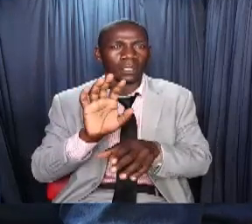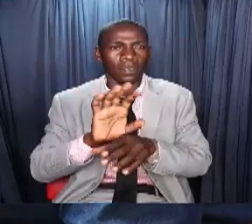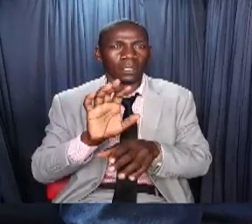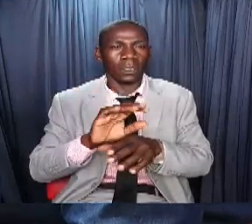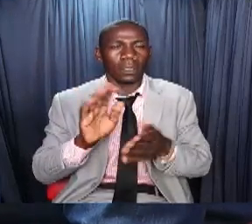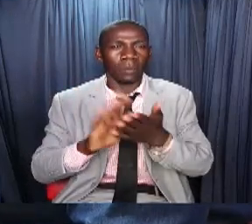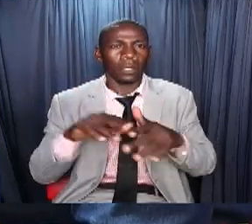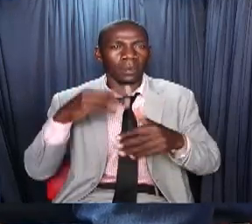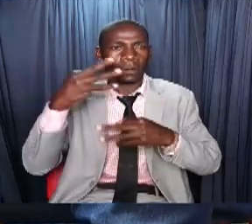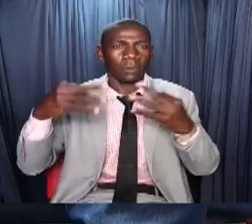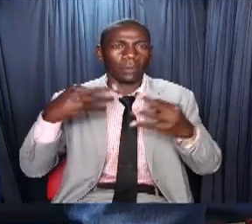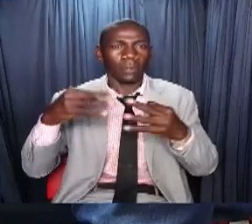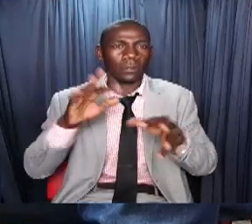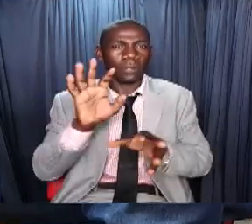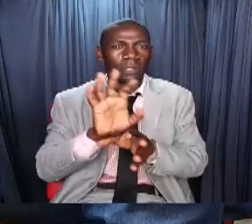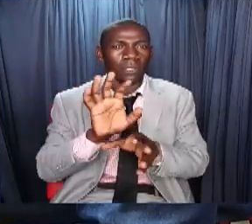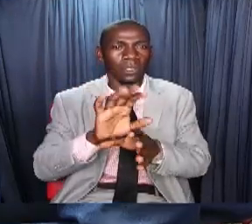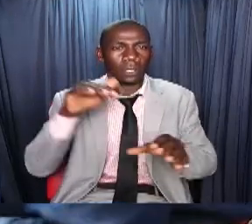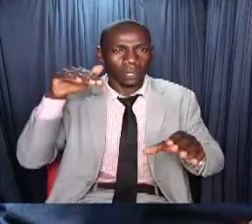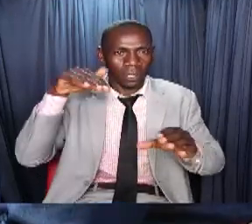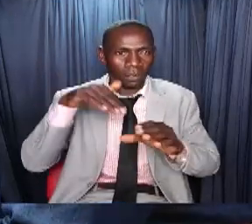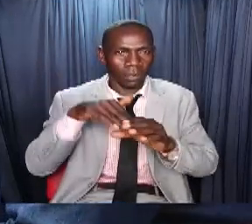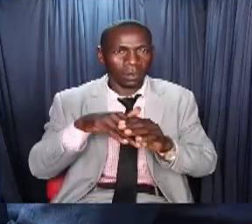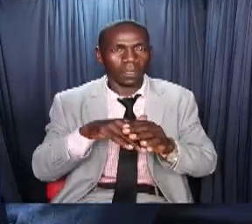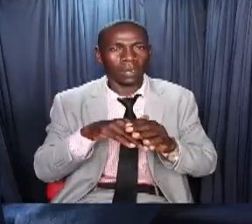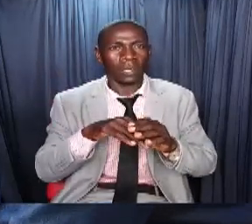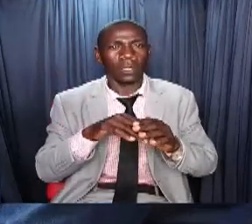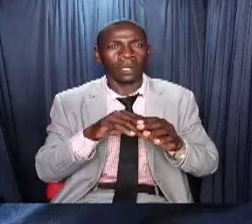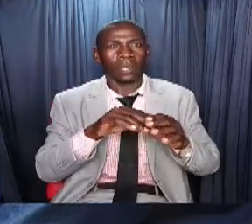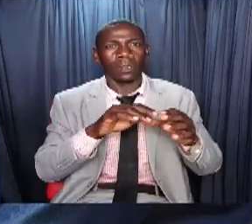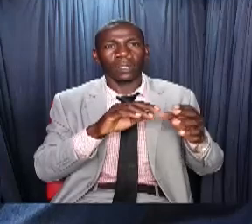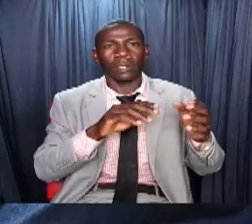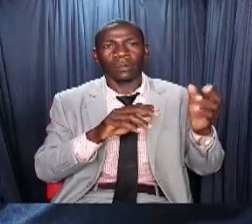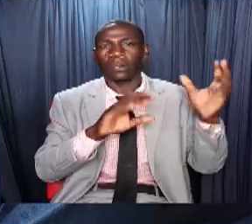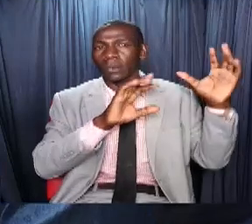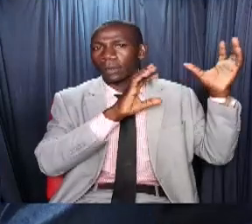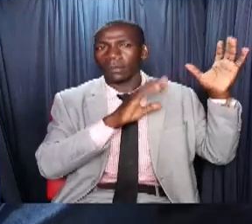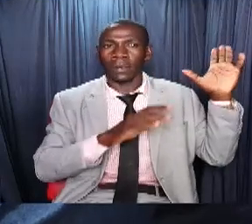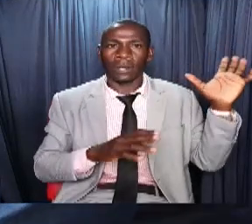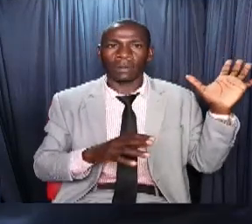la Miracle Revival Fellowship Pentecostal, tawi la Msumarini.